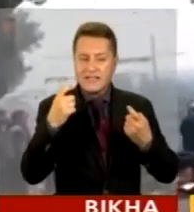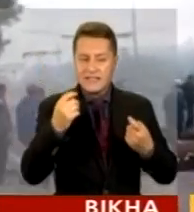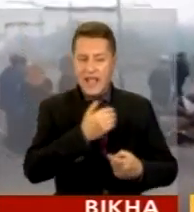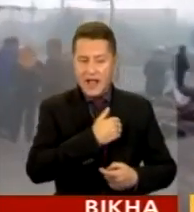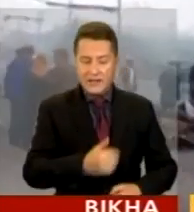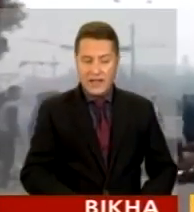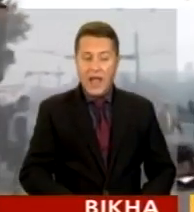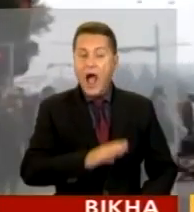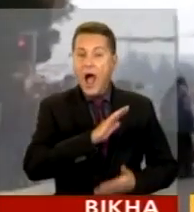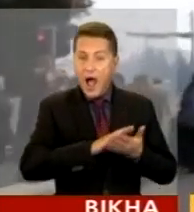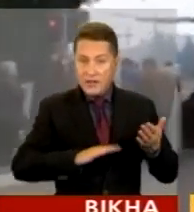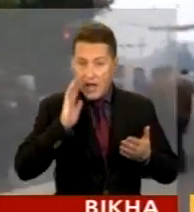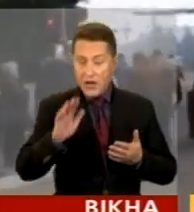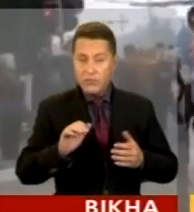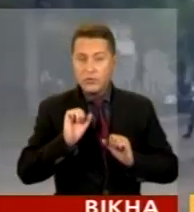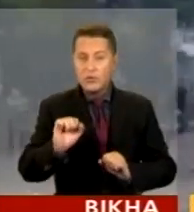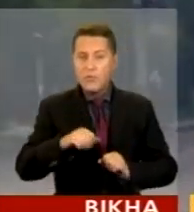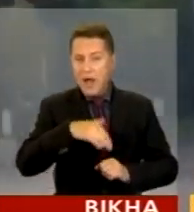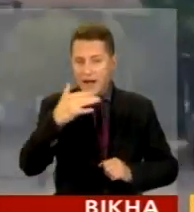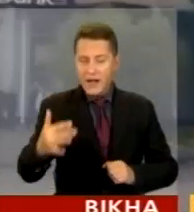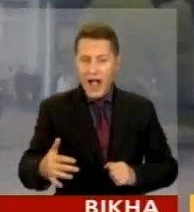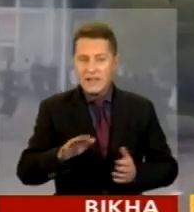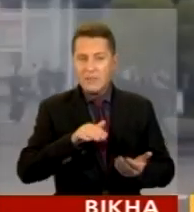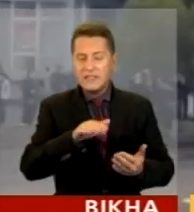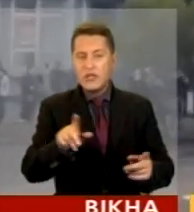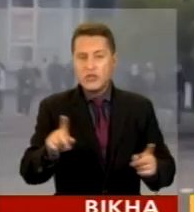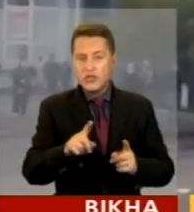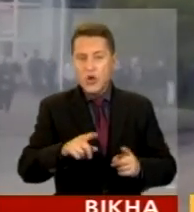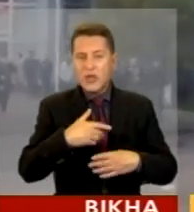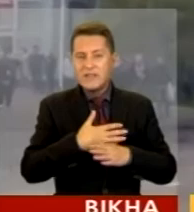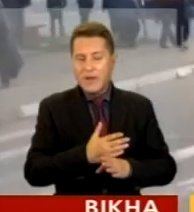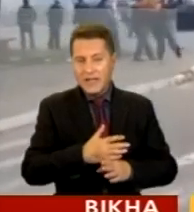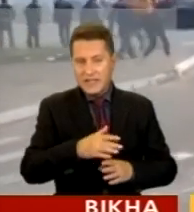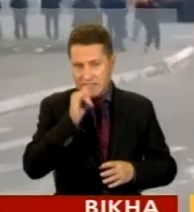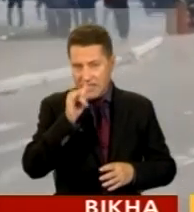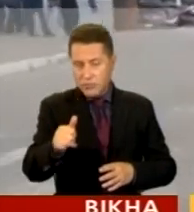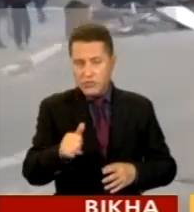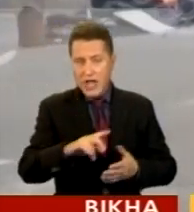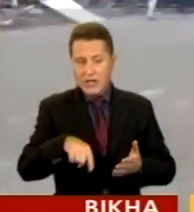Далі будуть барикади і українські панцерники, що їх сепаратисти не пускатимуть у місто.